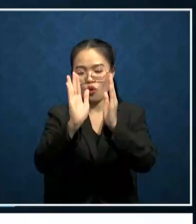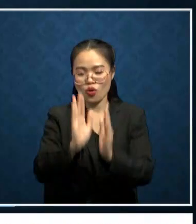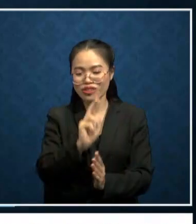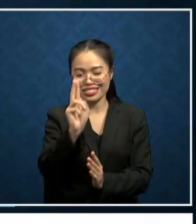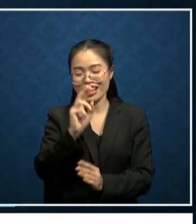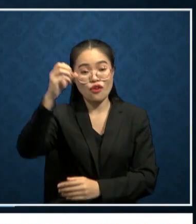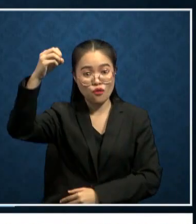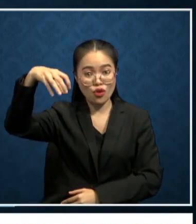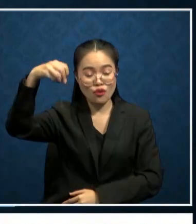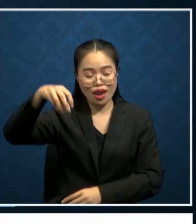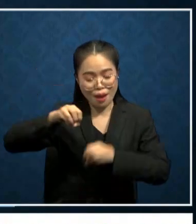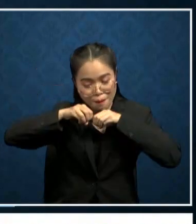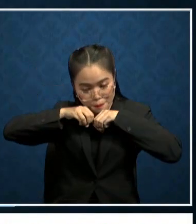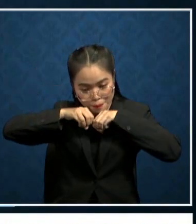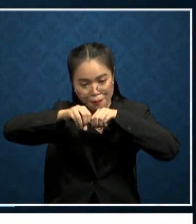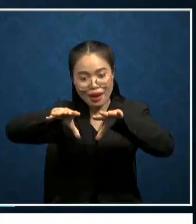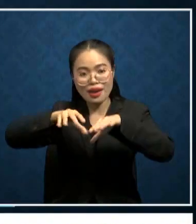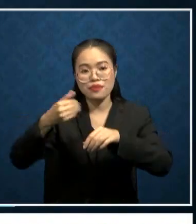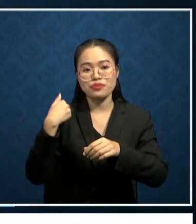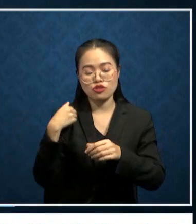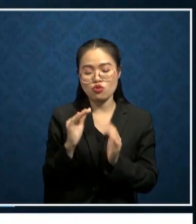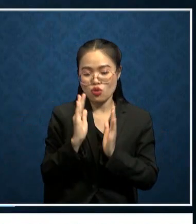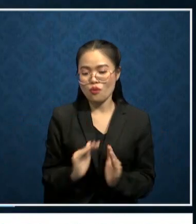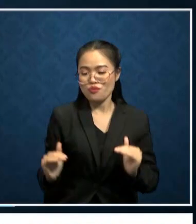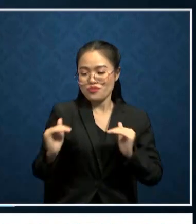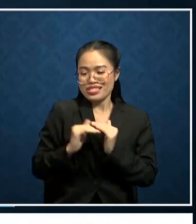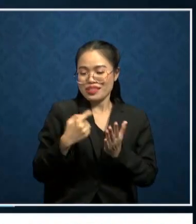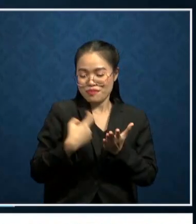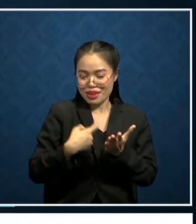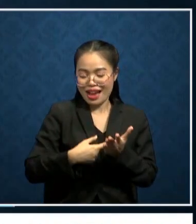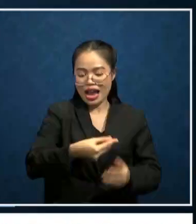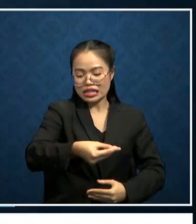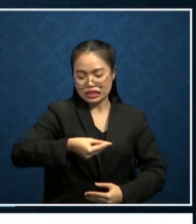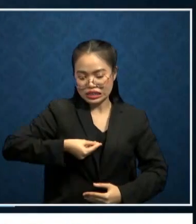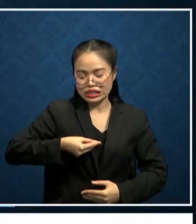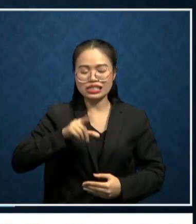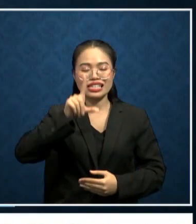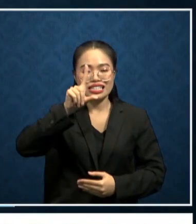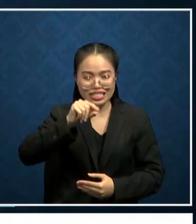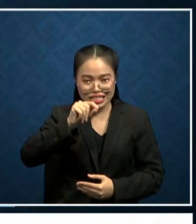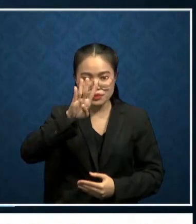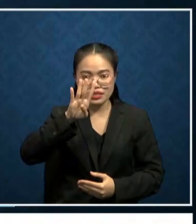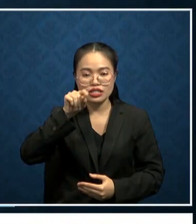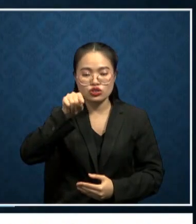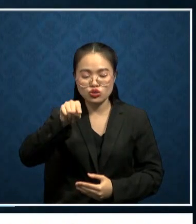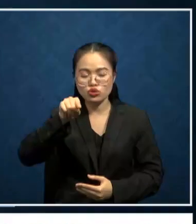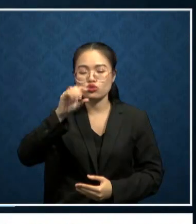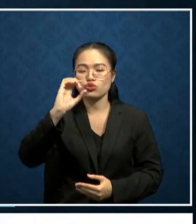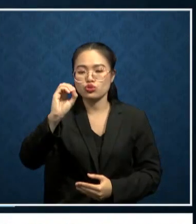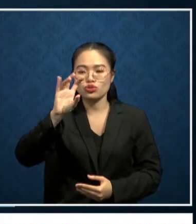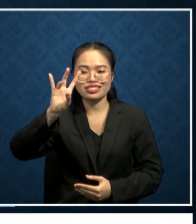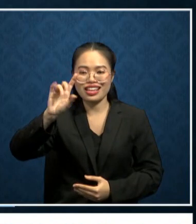ว่าได้มีการประกาศไว่าได้รับมีผู้ใช้สิทธิ์ได้รับเงินประกันเอ่อ 24.0 7ล้านรายทั่วประเทศนะครับวงเงิน